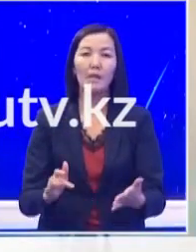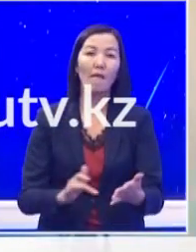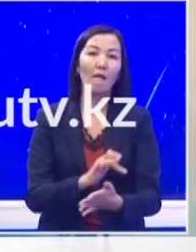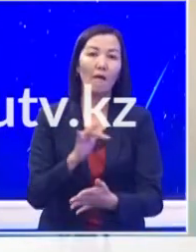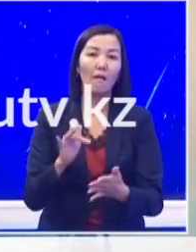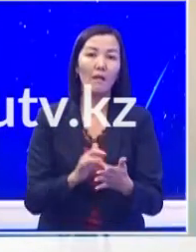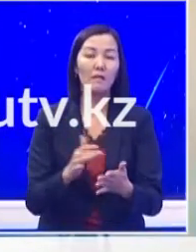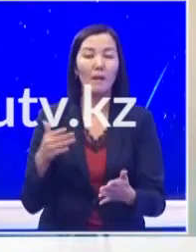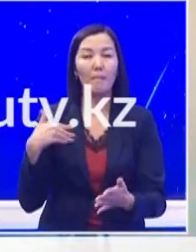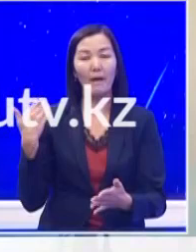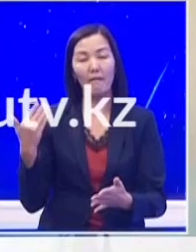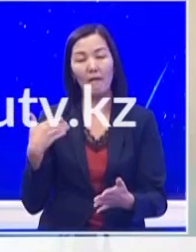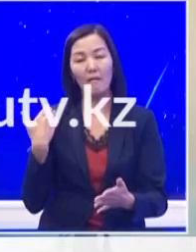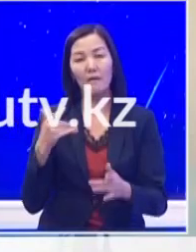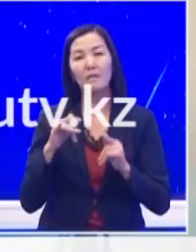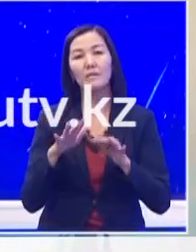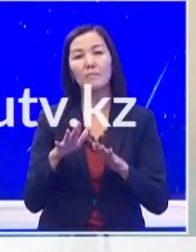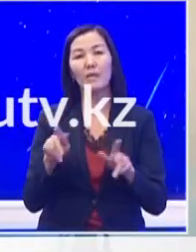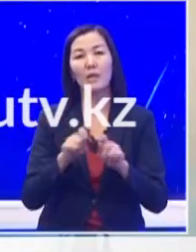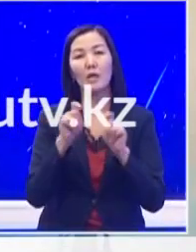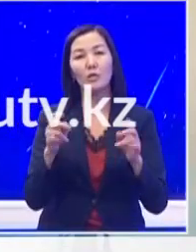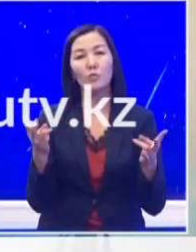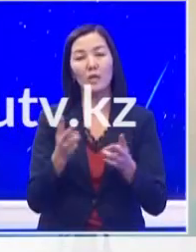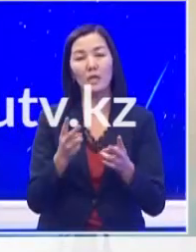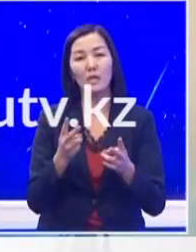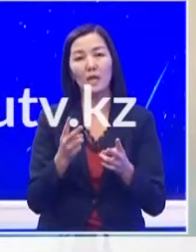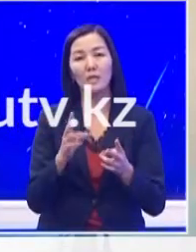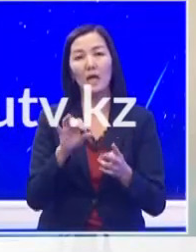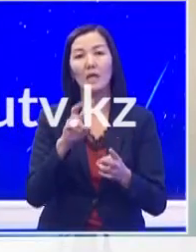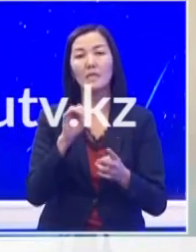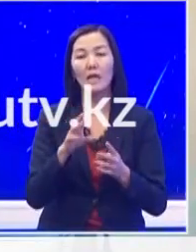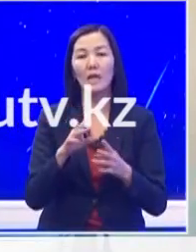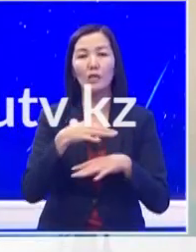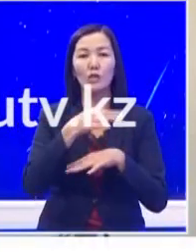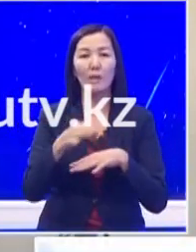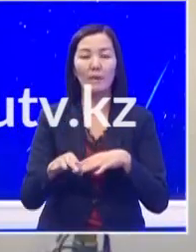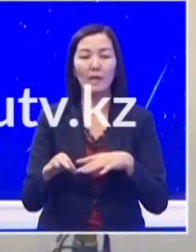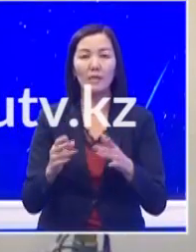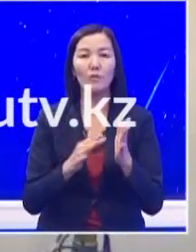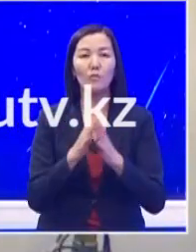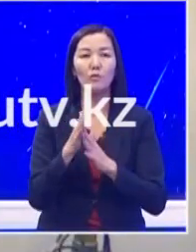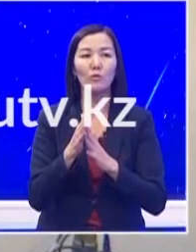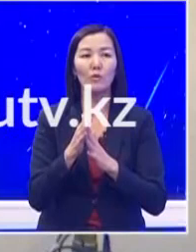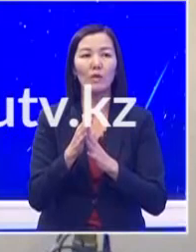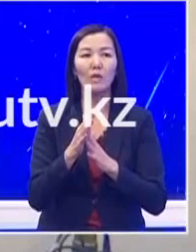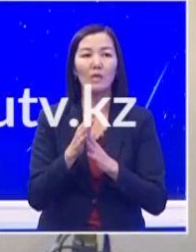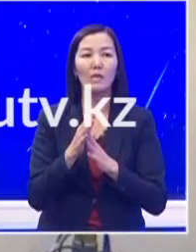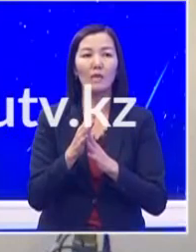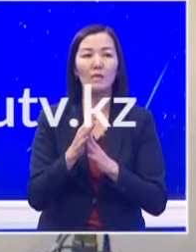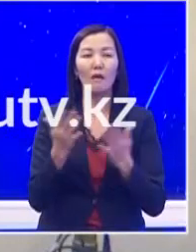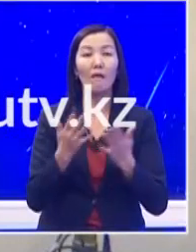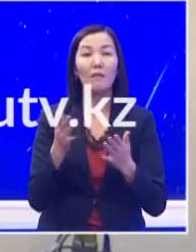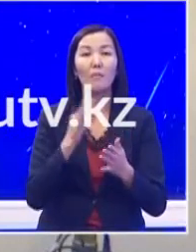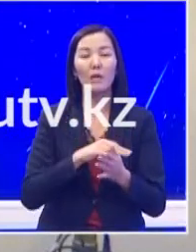Қалалықтарға бір пайдалы іспен айналысқым келеді. Ойлана келе салат жапырақтарын өсіруді қолға алдым. Титтей жапырақтан не пайда табасын деп күмәнданғандар да